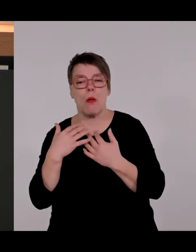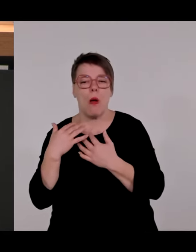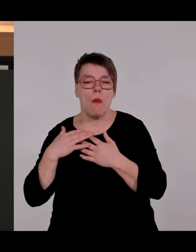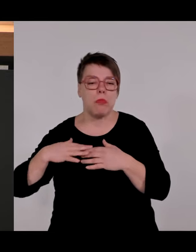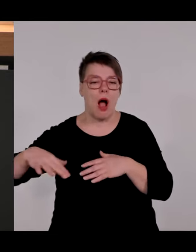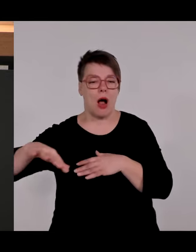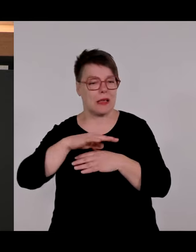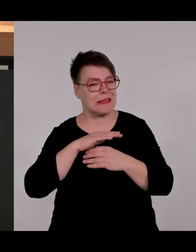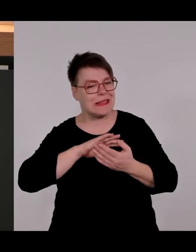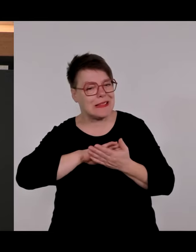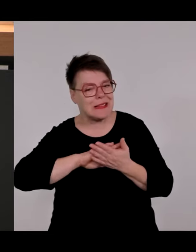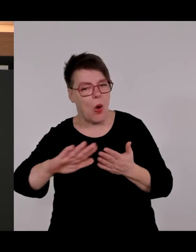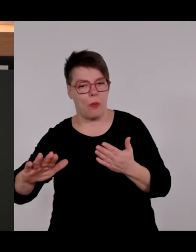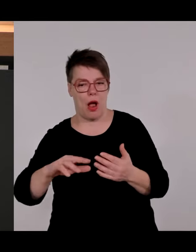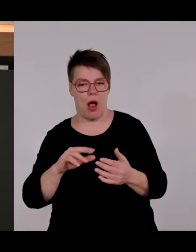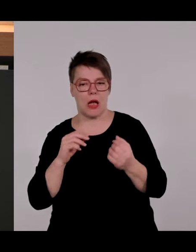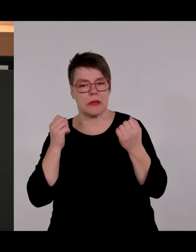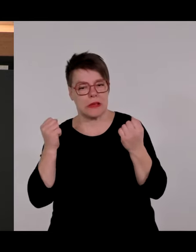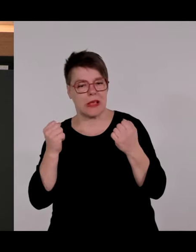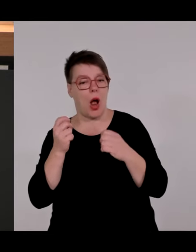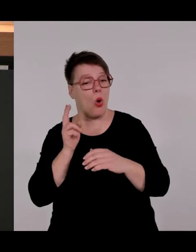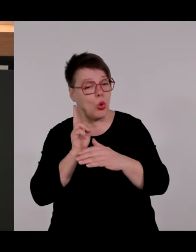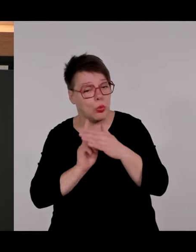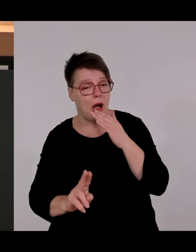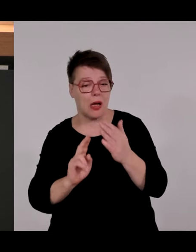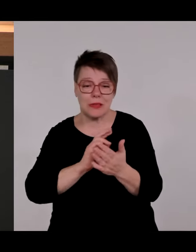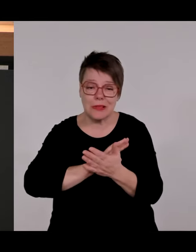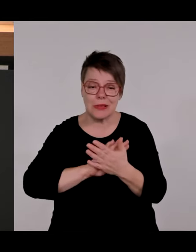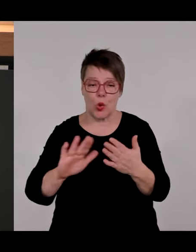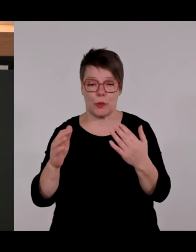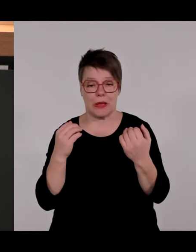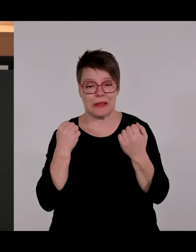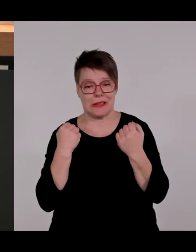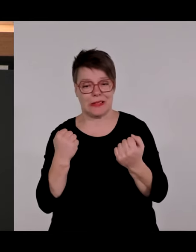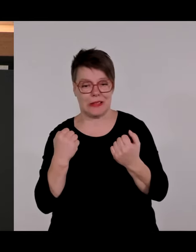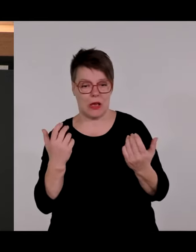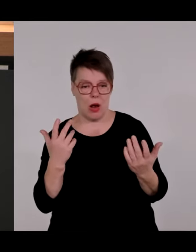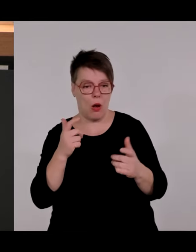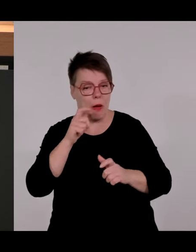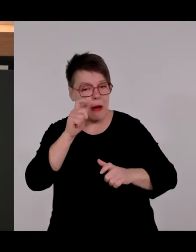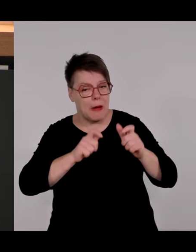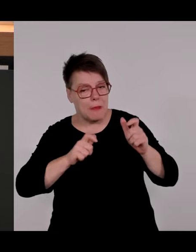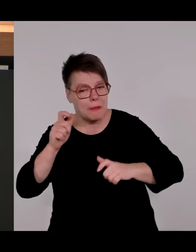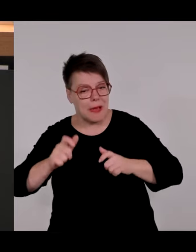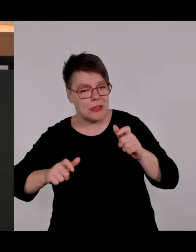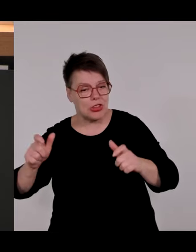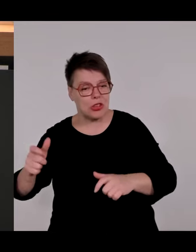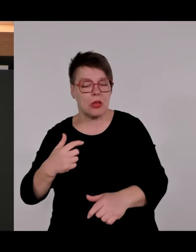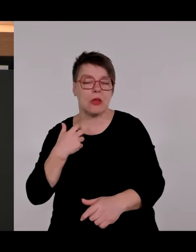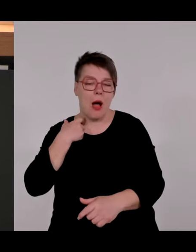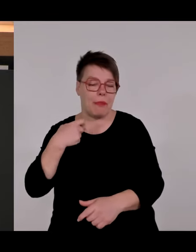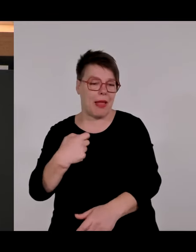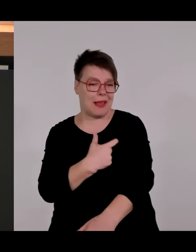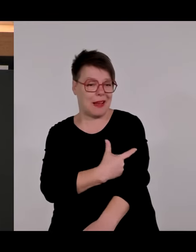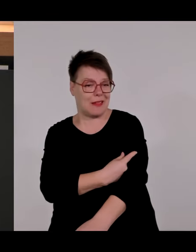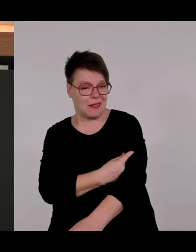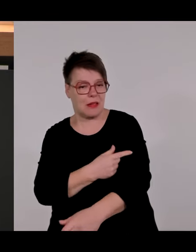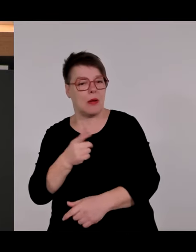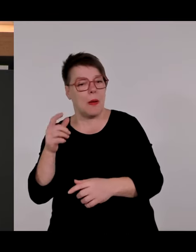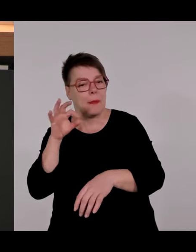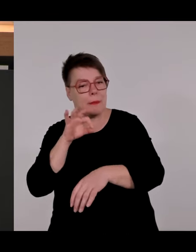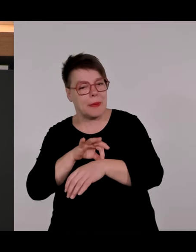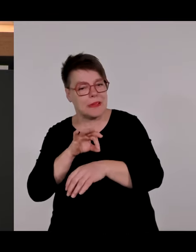mehr in Berlin auf der Straße leben muss. Schön wär's. Stattdessen führen wir heute eine Girlie-Debatte. Sehr